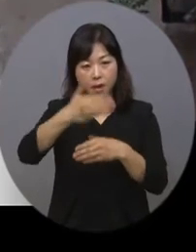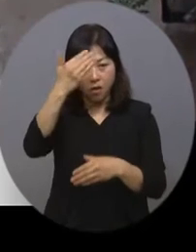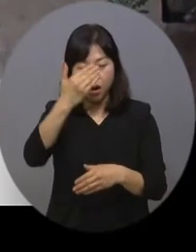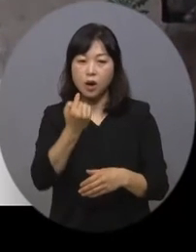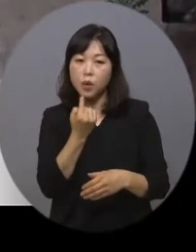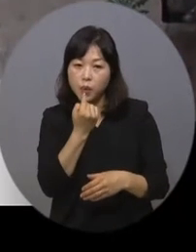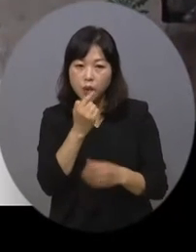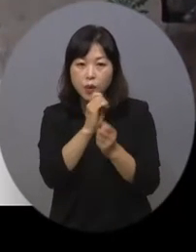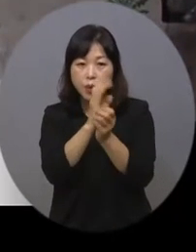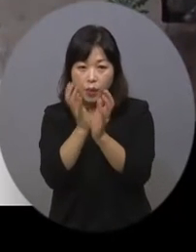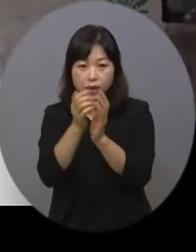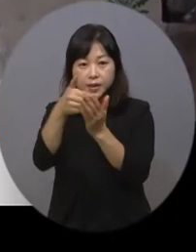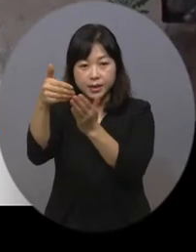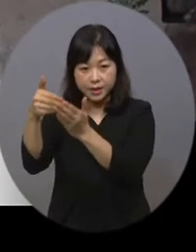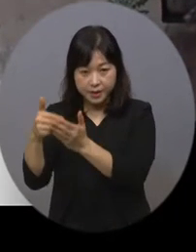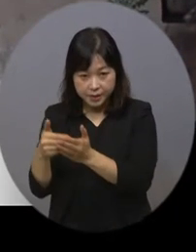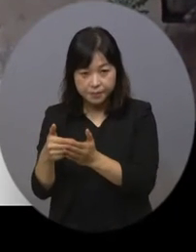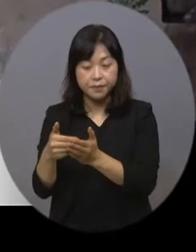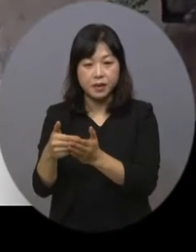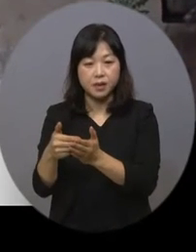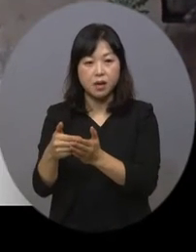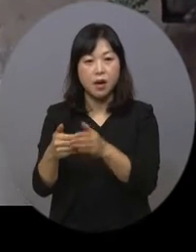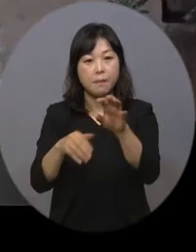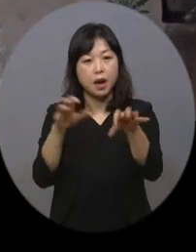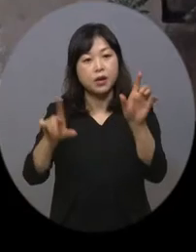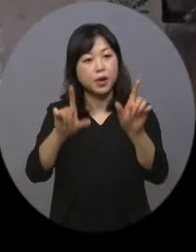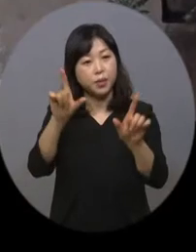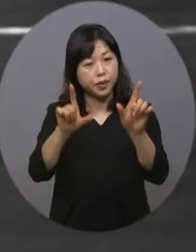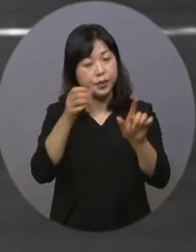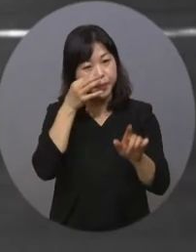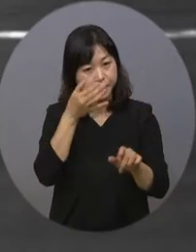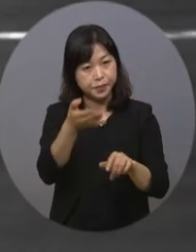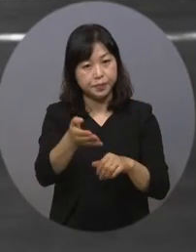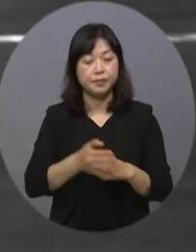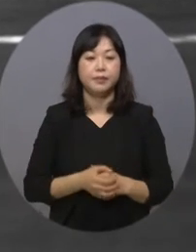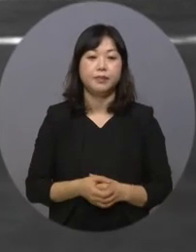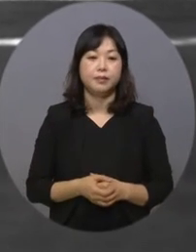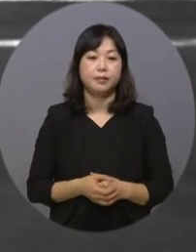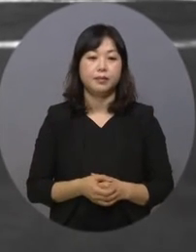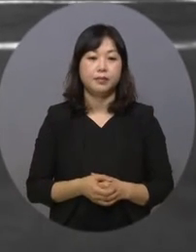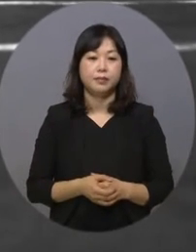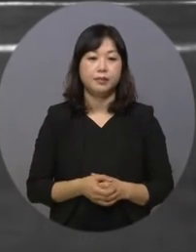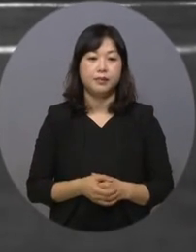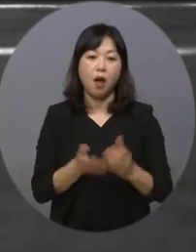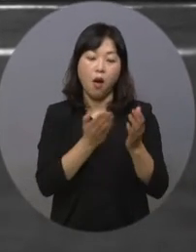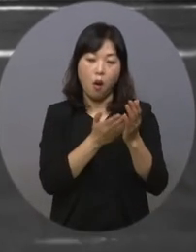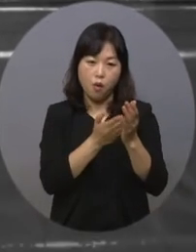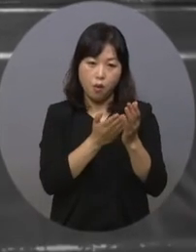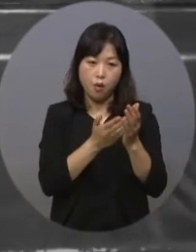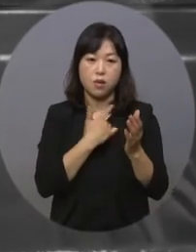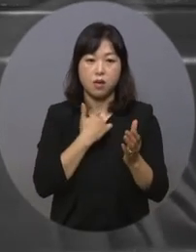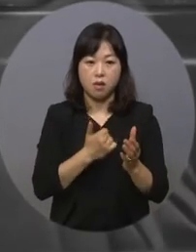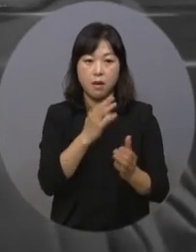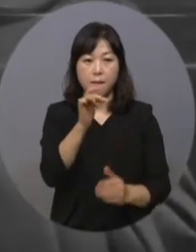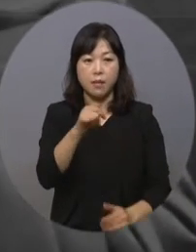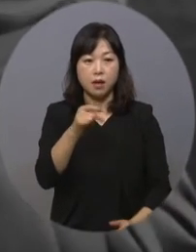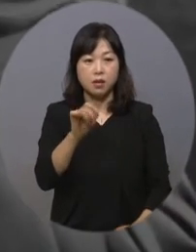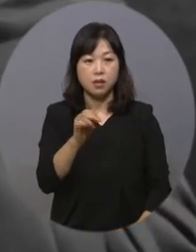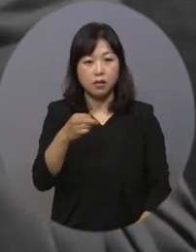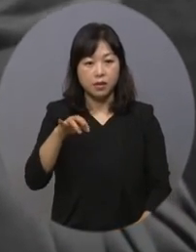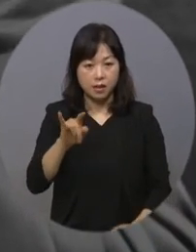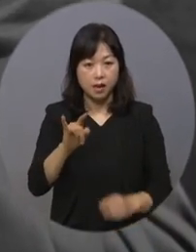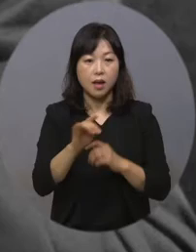통해 마을 실상을 보여줘 눈길을 끌고 있습니다. 특히 언론인 출신인 박성태